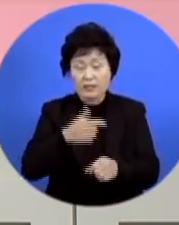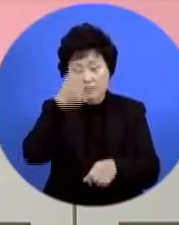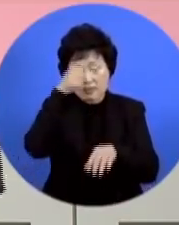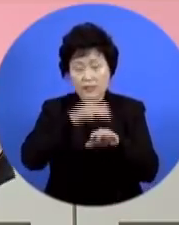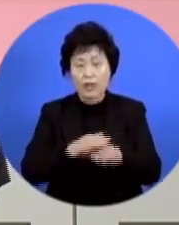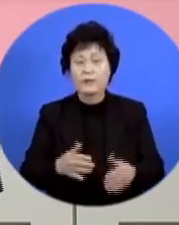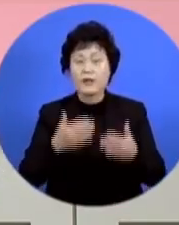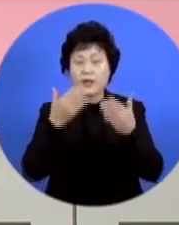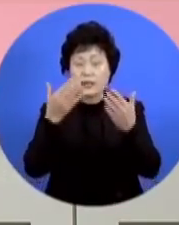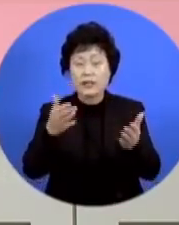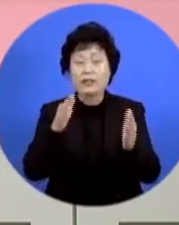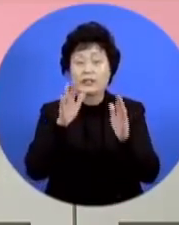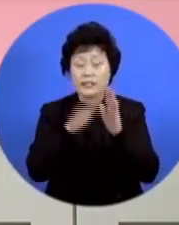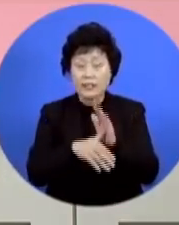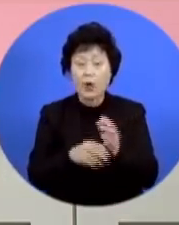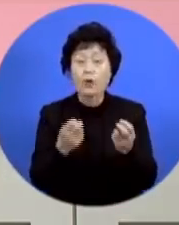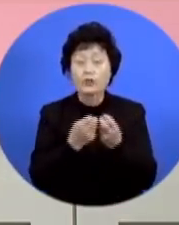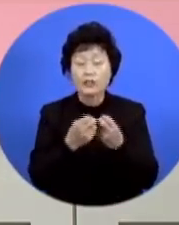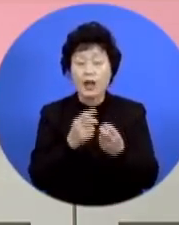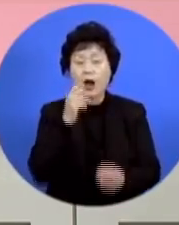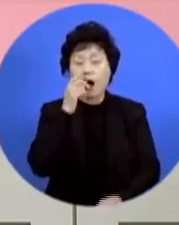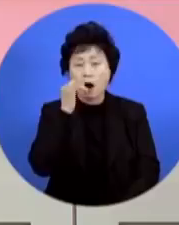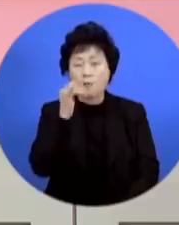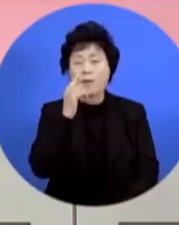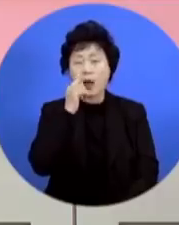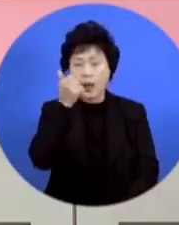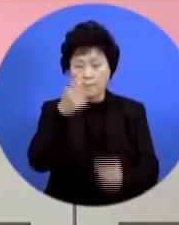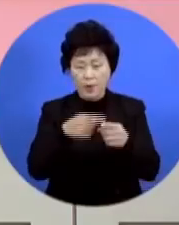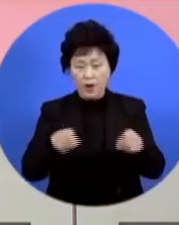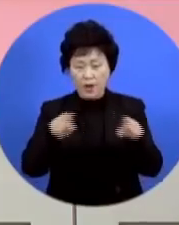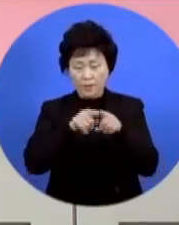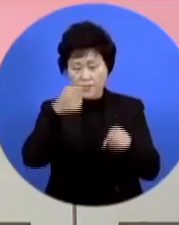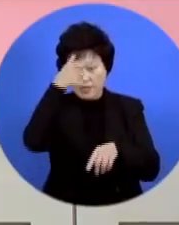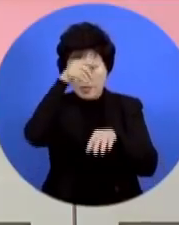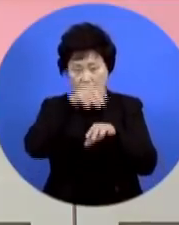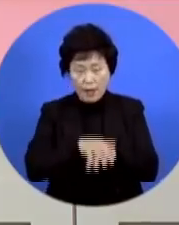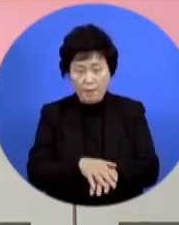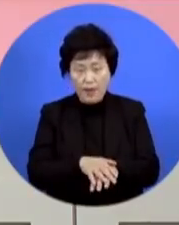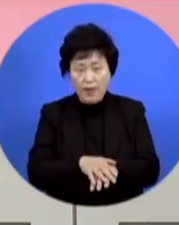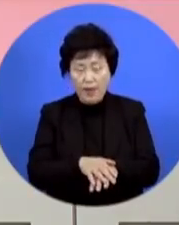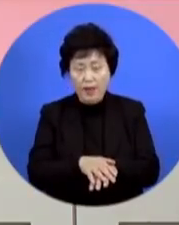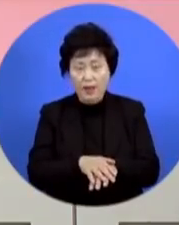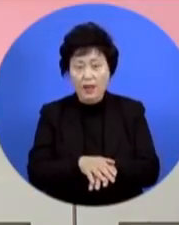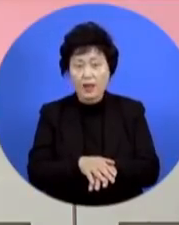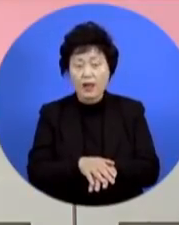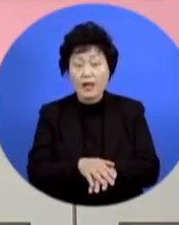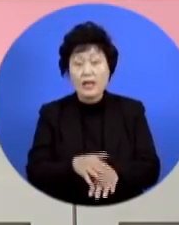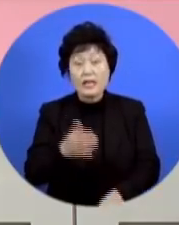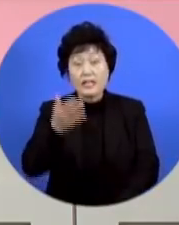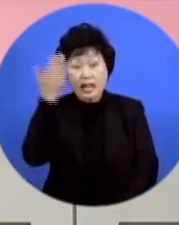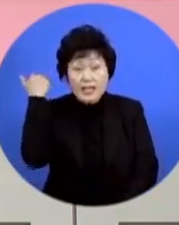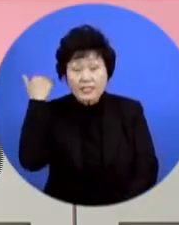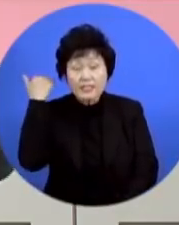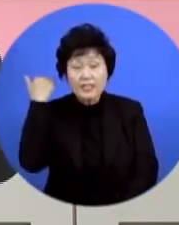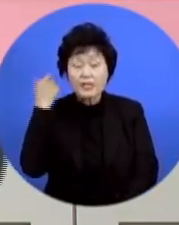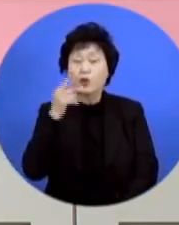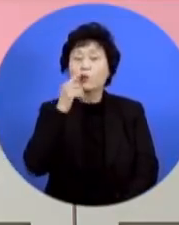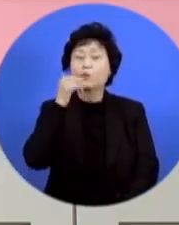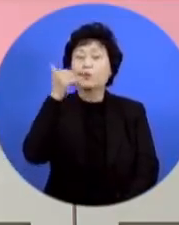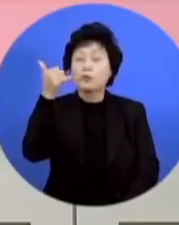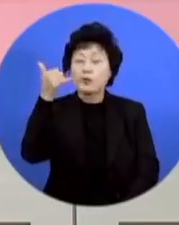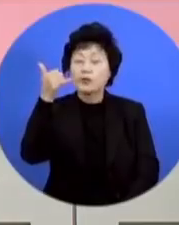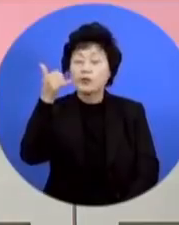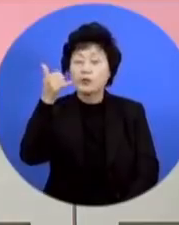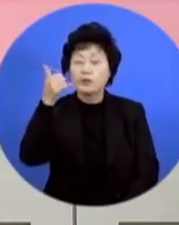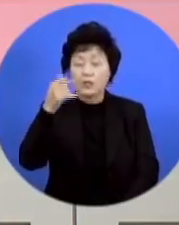끌려와요. 거기서 주일 예배를 같이 드려야 되는 거예요. 그런데 옛날에는 부모님이 교회 오시면 그냥 애들을